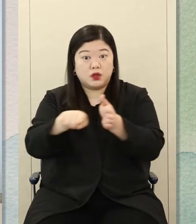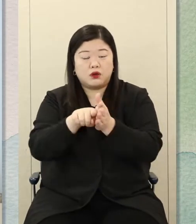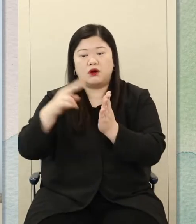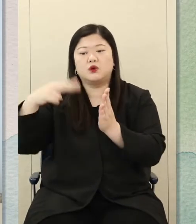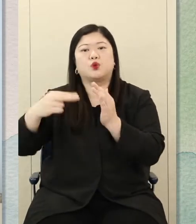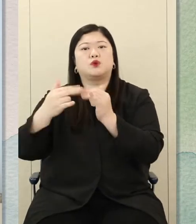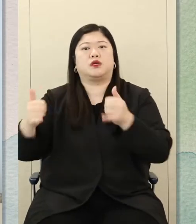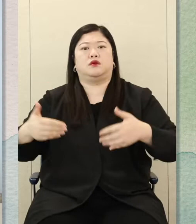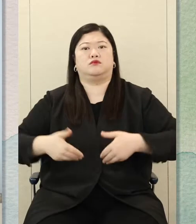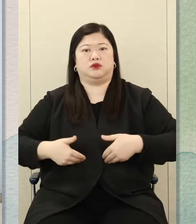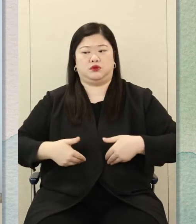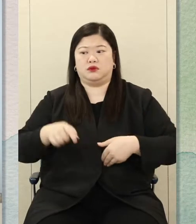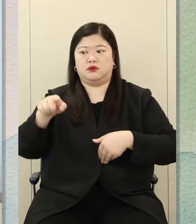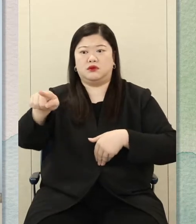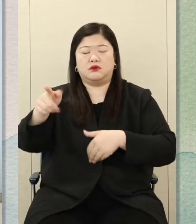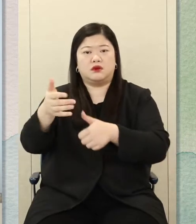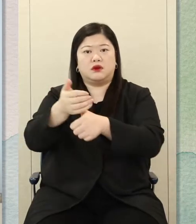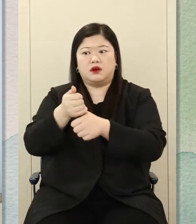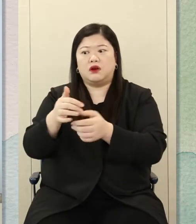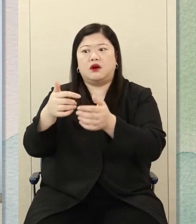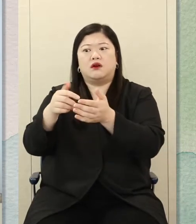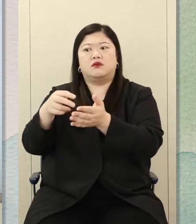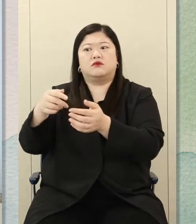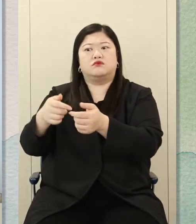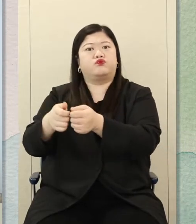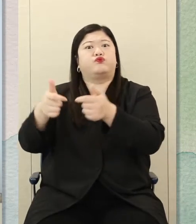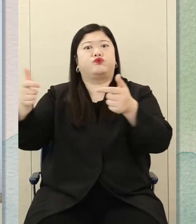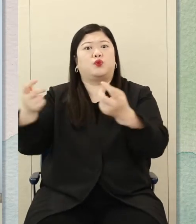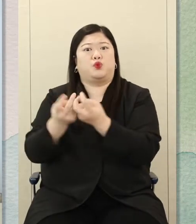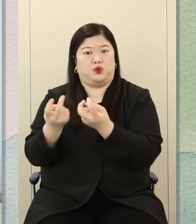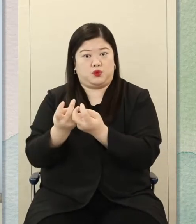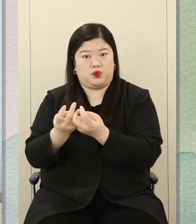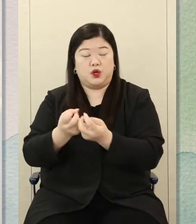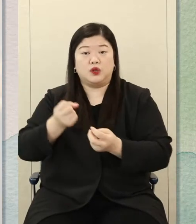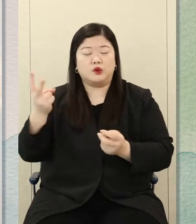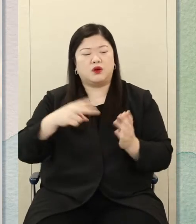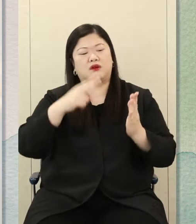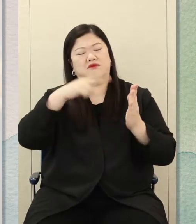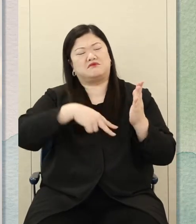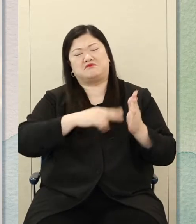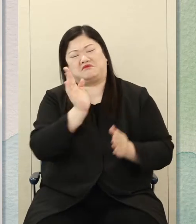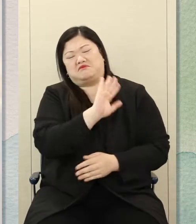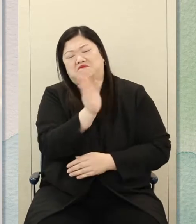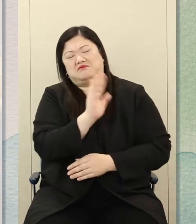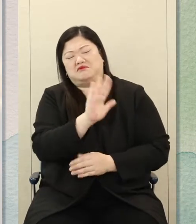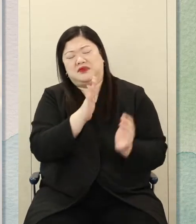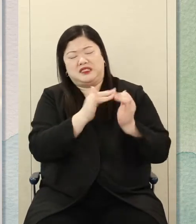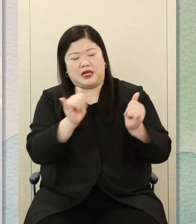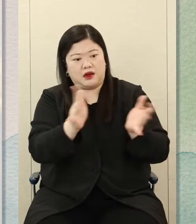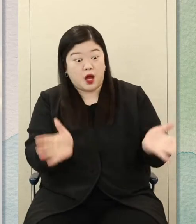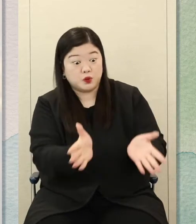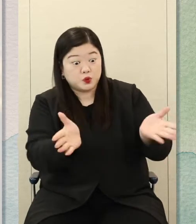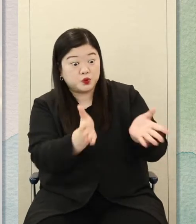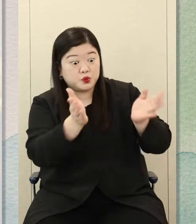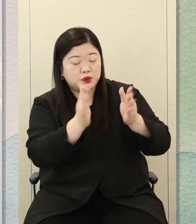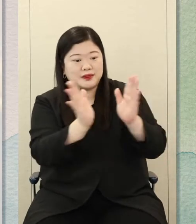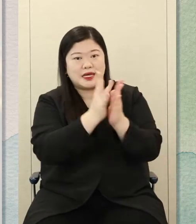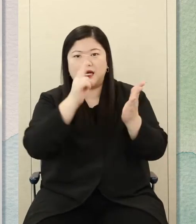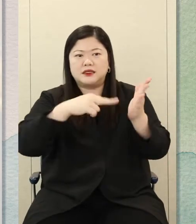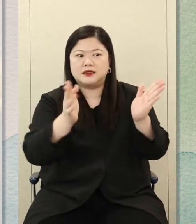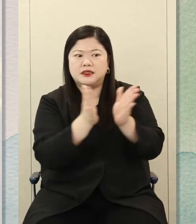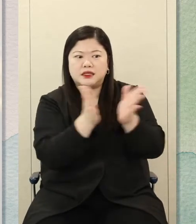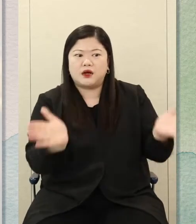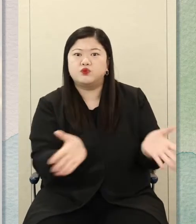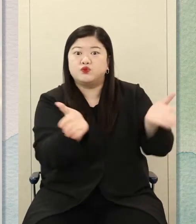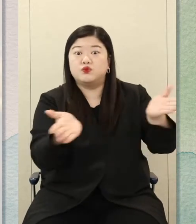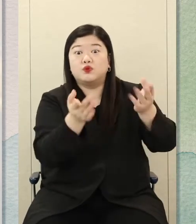만들 수 있을까? 내지는 비독자를 어떻게 하면 독자로 만들 수 있을까? 이런 게 이제 저희의 제일 큰 고민 중에 하나인 것 같습니다. 이건